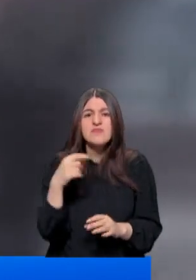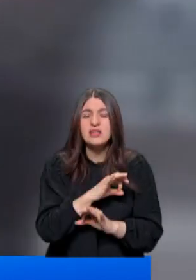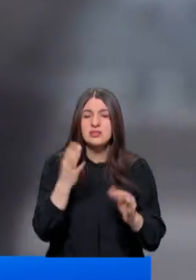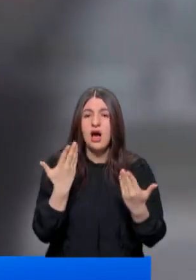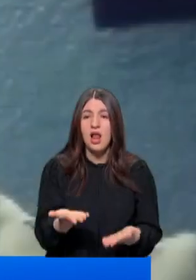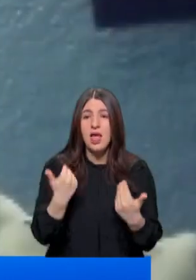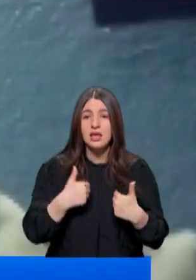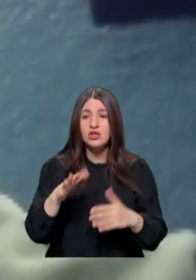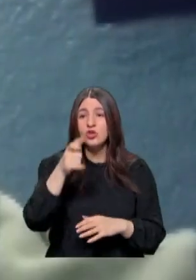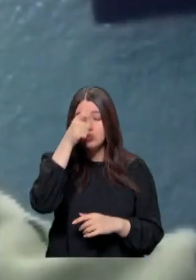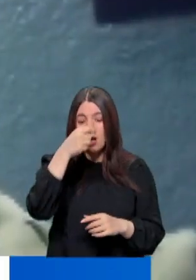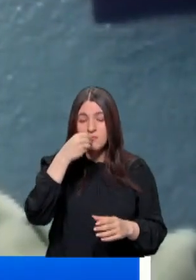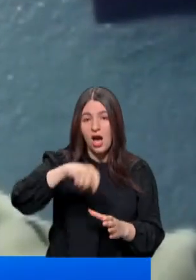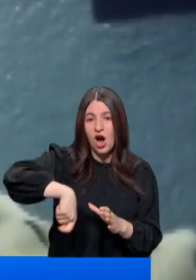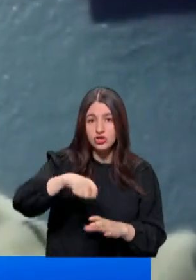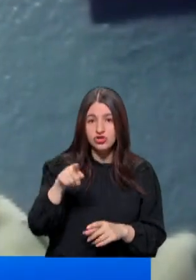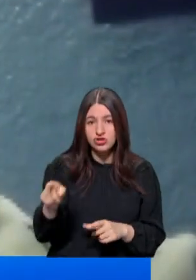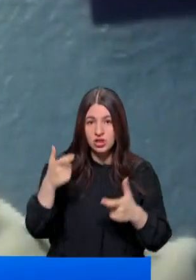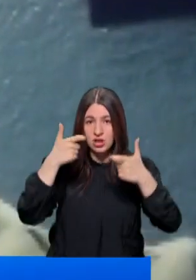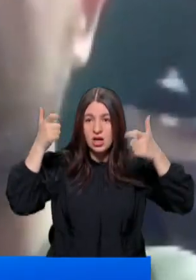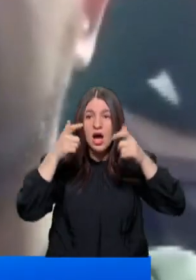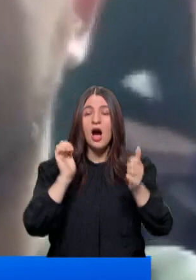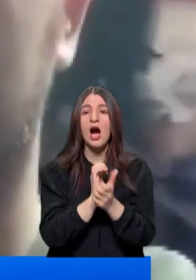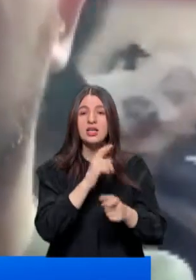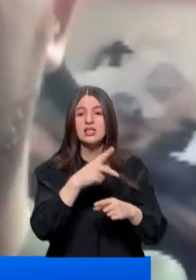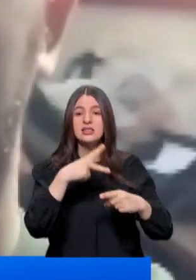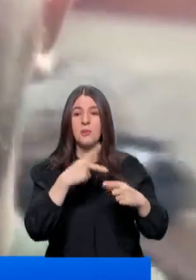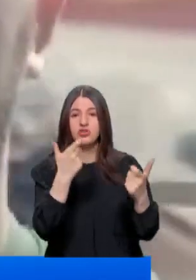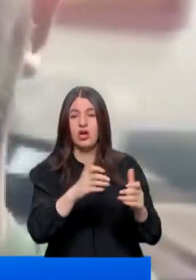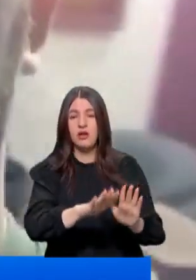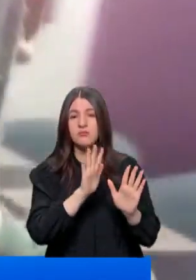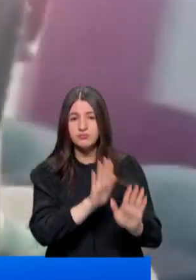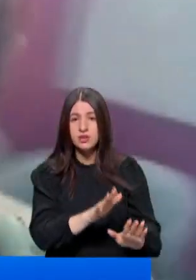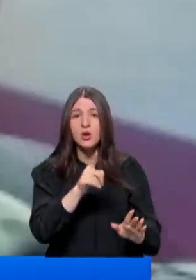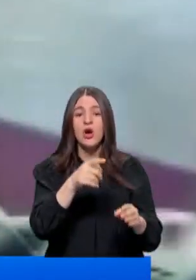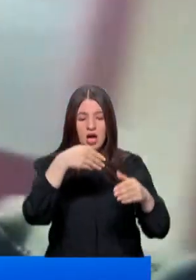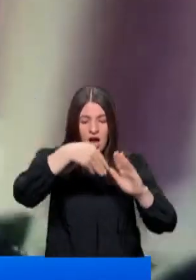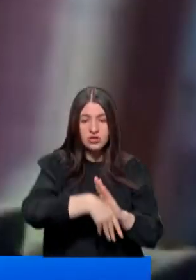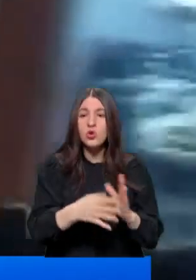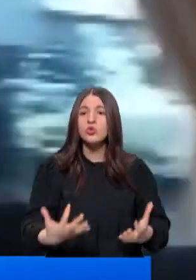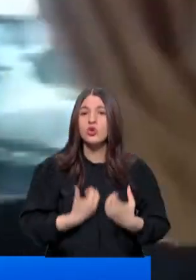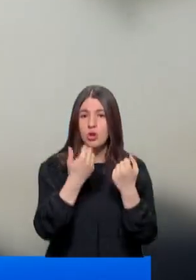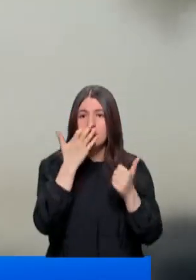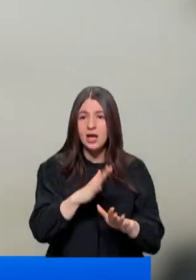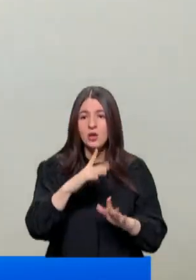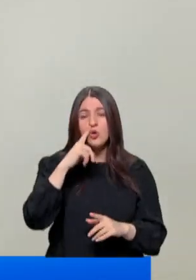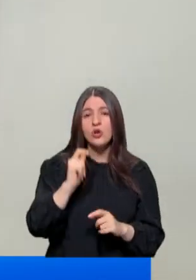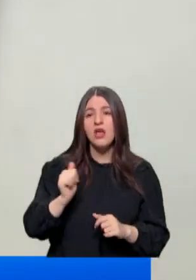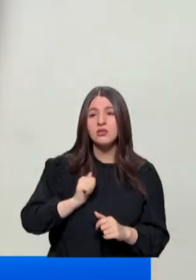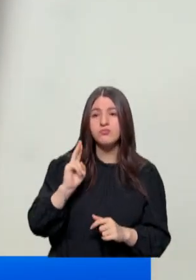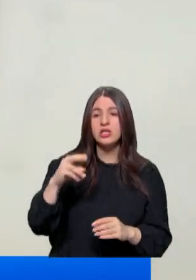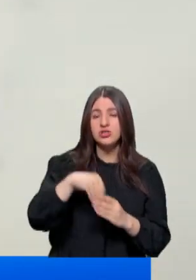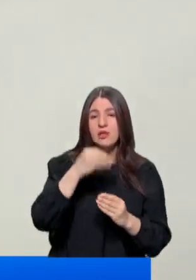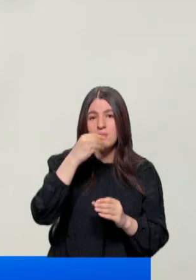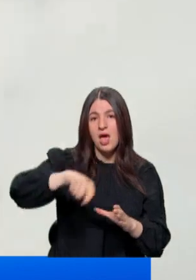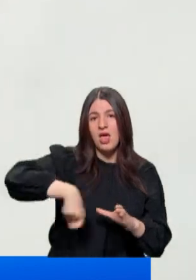artık. Türk aşçı Emrecan Tekin de ailesiyle Zaporijya şehrinde mahsur kaldı. Sığınakta kurtarılmaya beklerken Ukraynalı askerler için